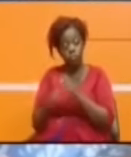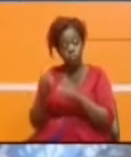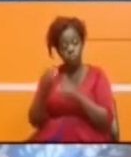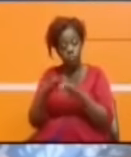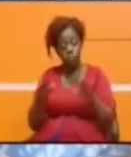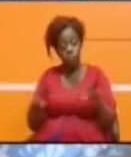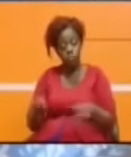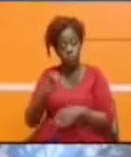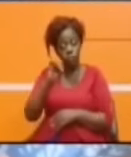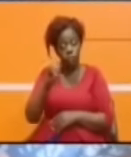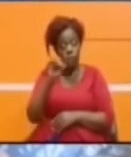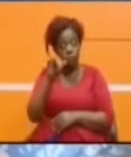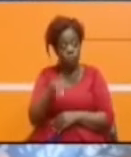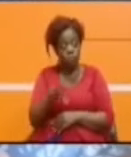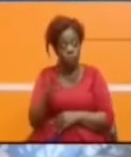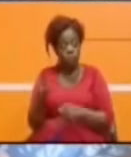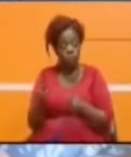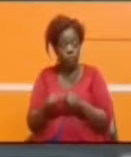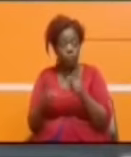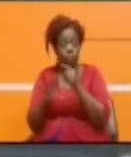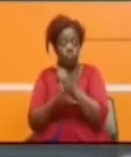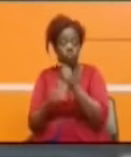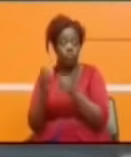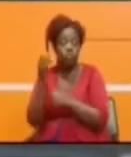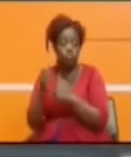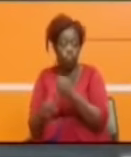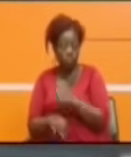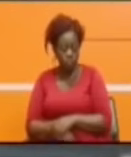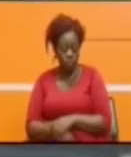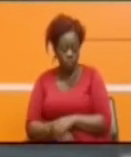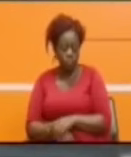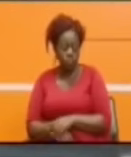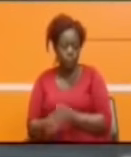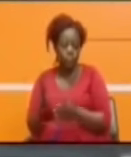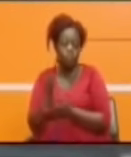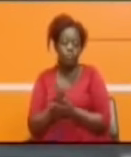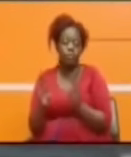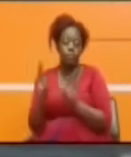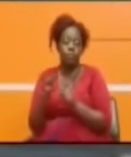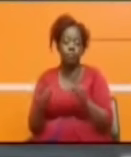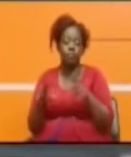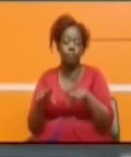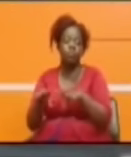Jinja bagamba nti libbiddwa okutuuka okugwawo. Some people have grabbed land